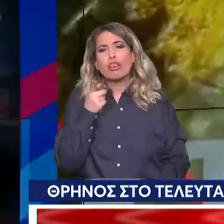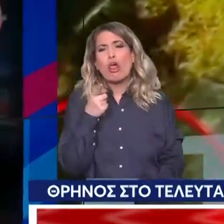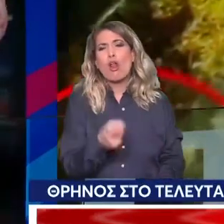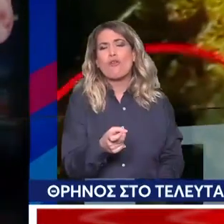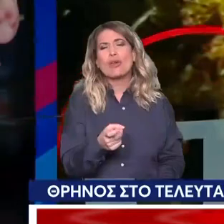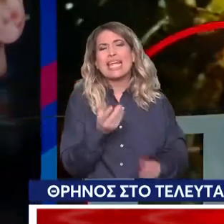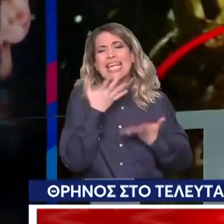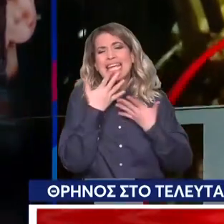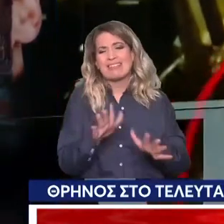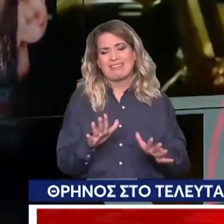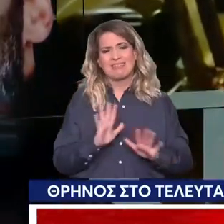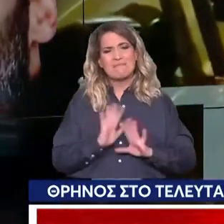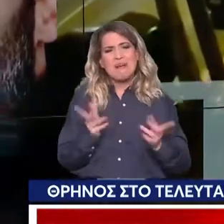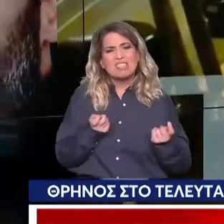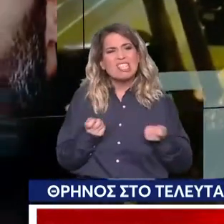και όχι ληστεία.